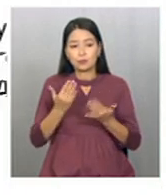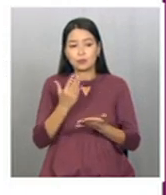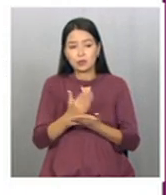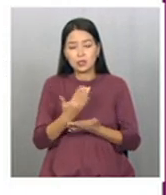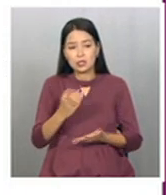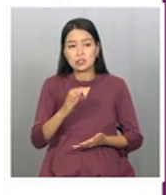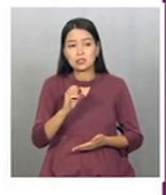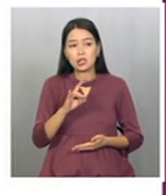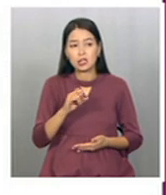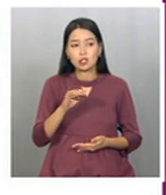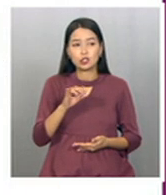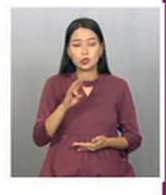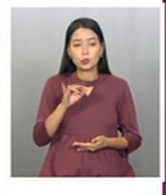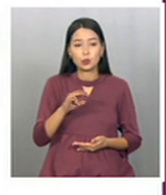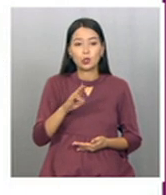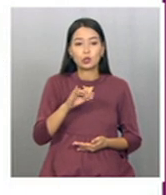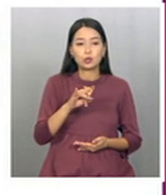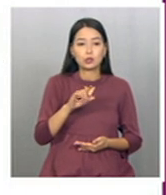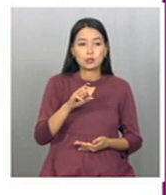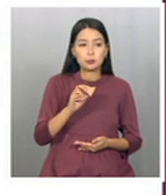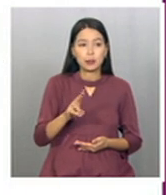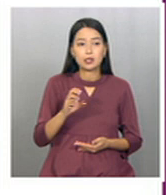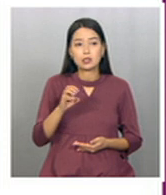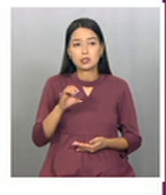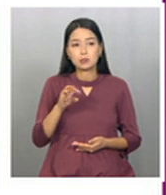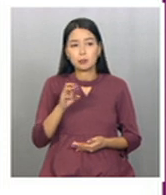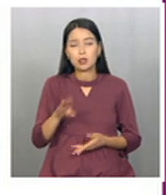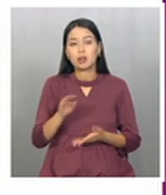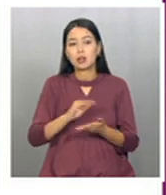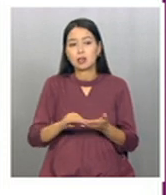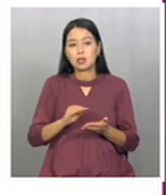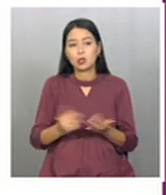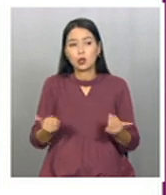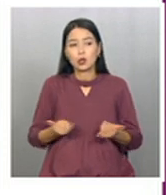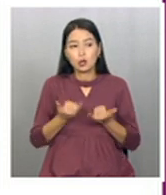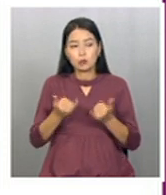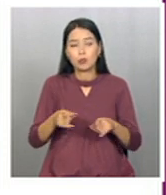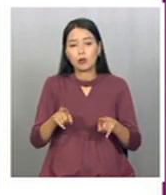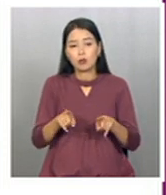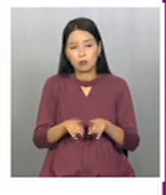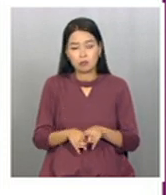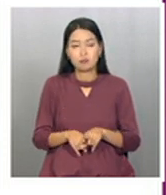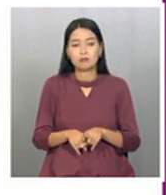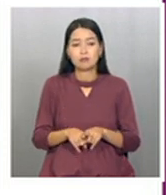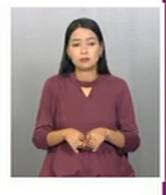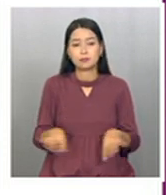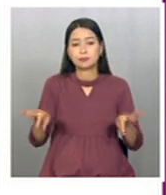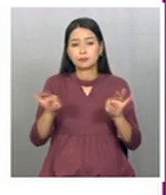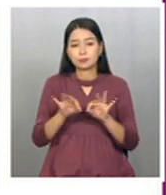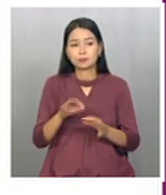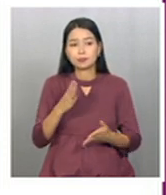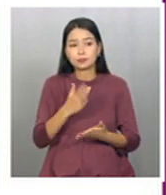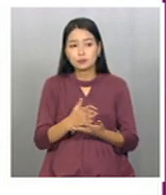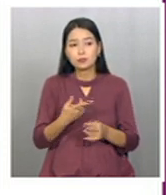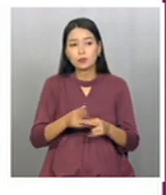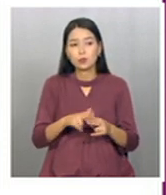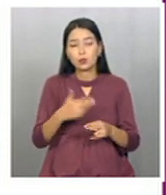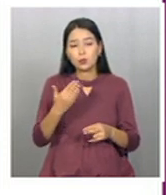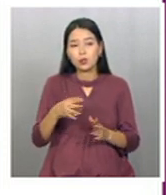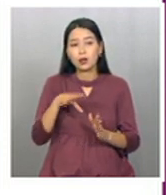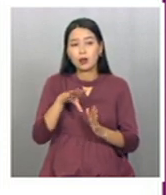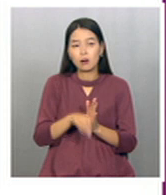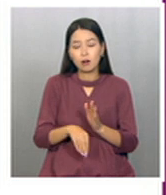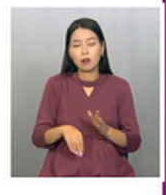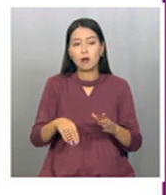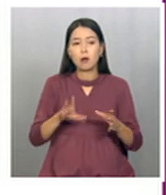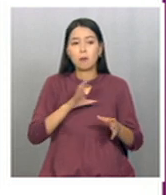Жиенқұлға мырзалары Тұрысбек пен Есімбектің жасаған құрметі ретінде атастырылады. Сонымен қатар, қалың малға,